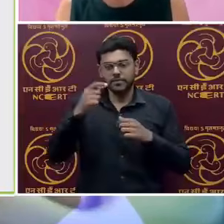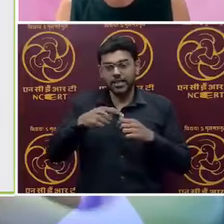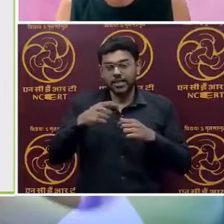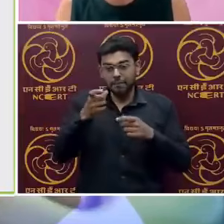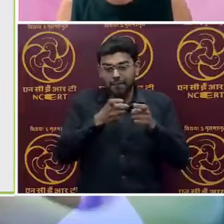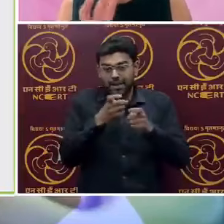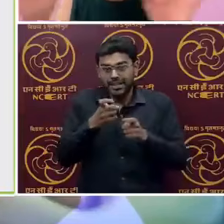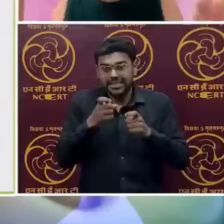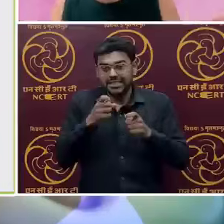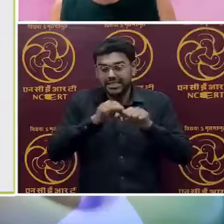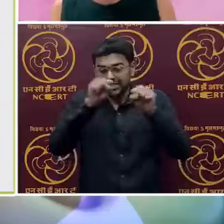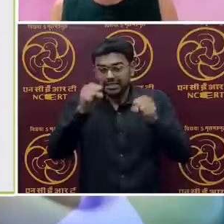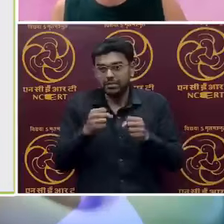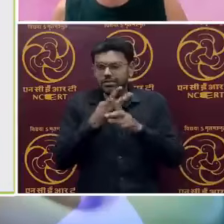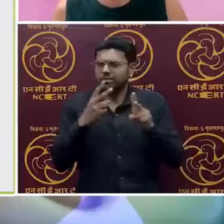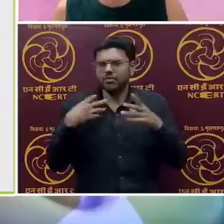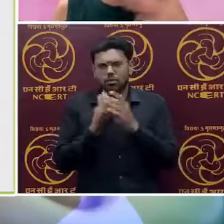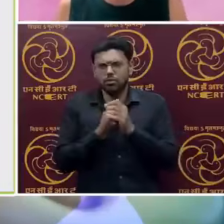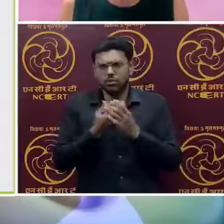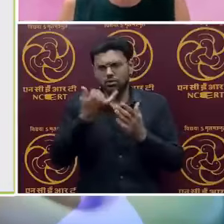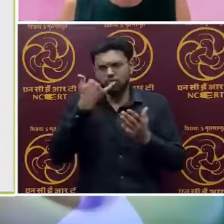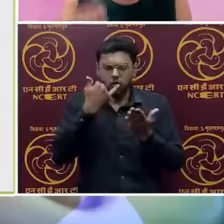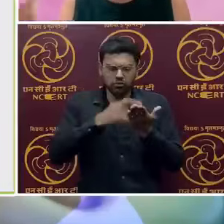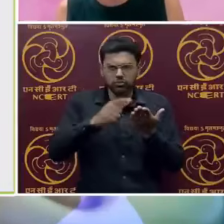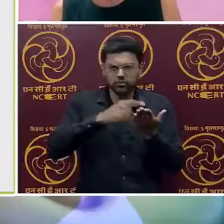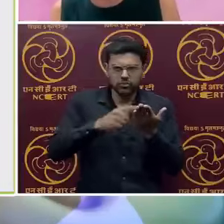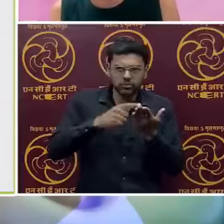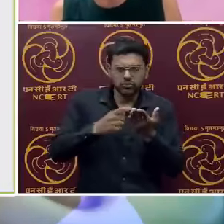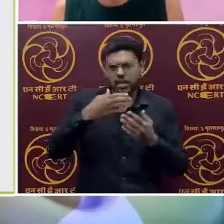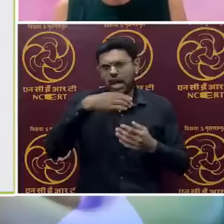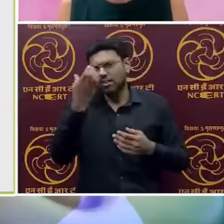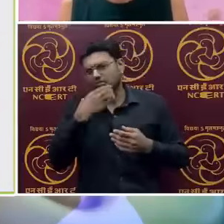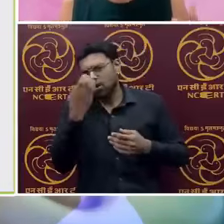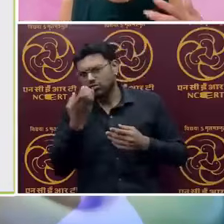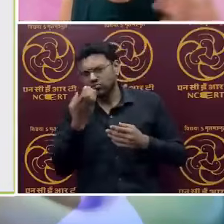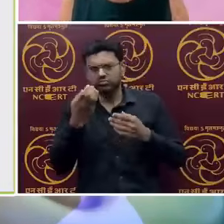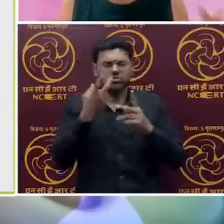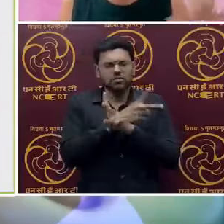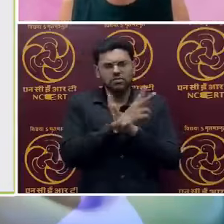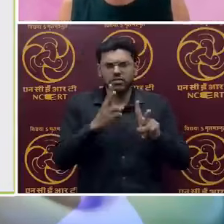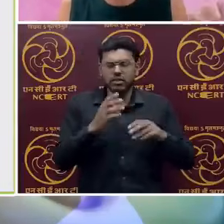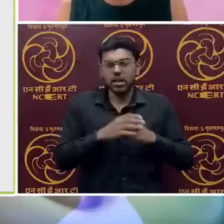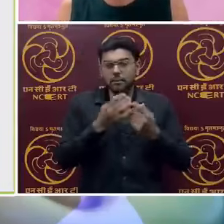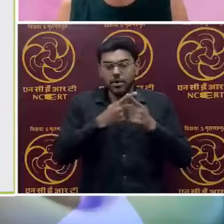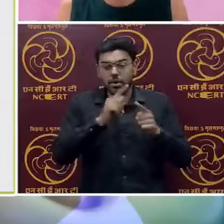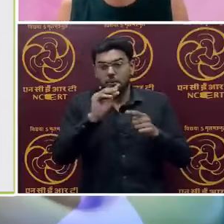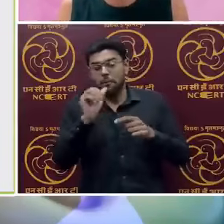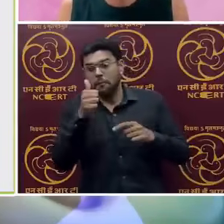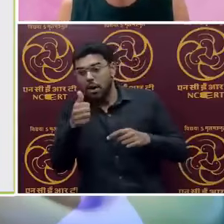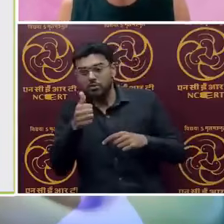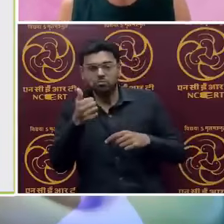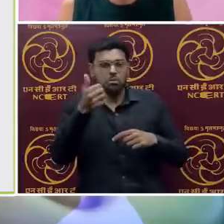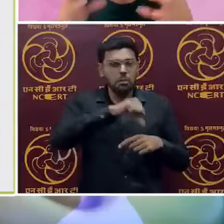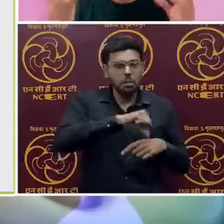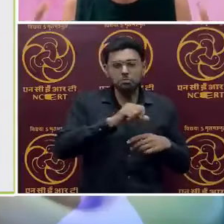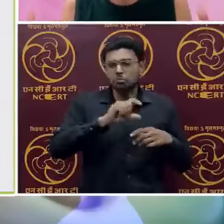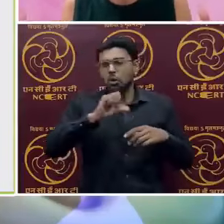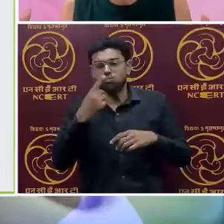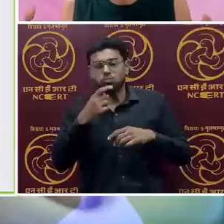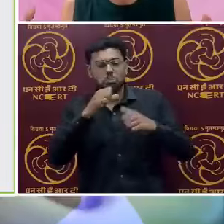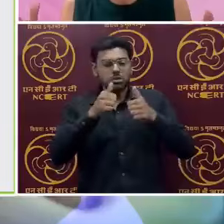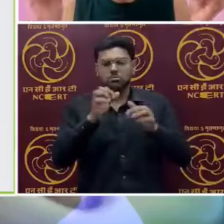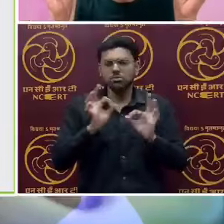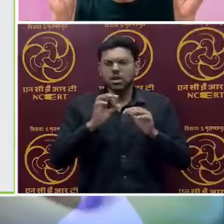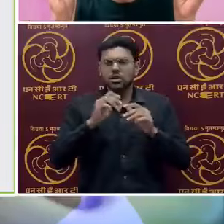system. हम लोग सब कोई mobile use करते हैं, we use Android, you use Apple. Now it's not that one is better or worse than the other. दोनों